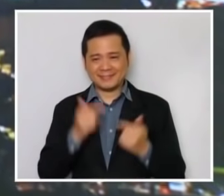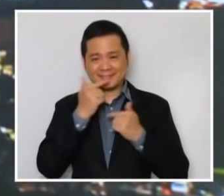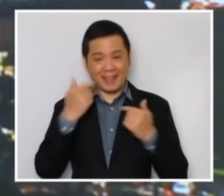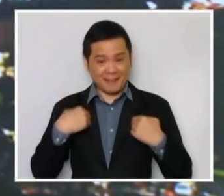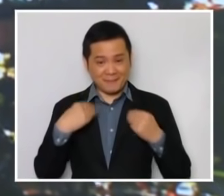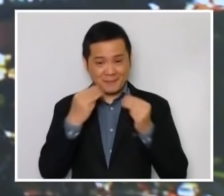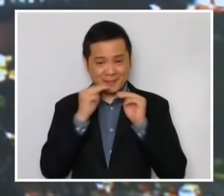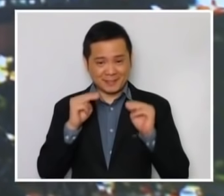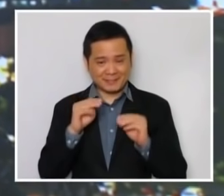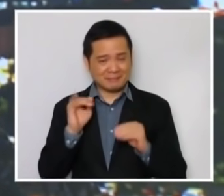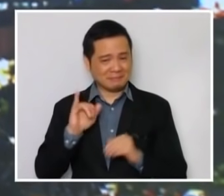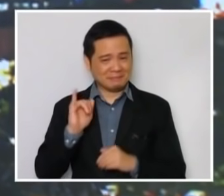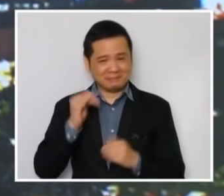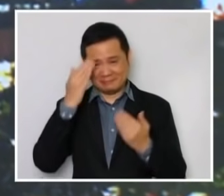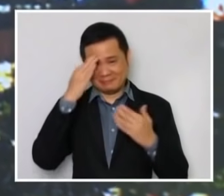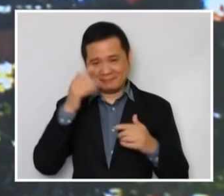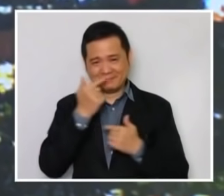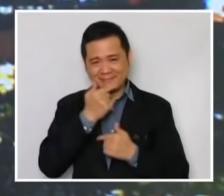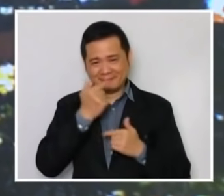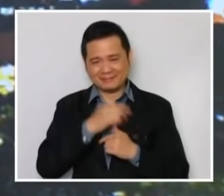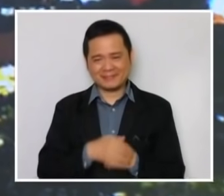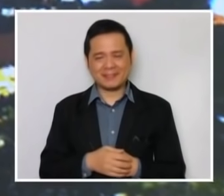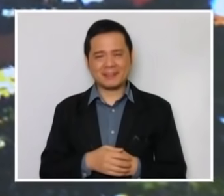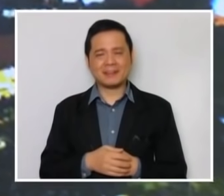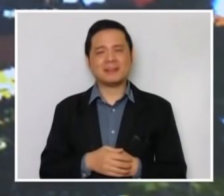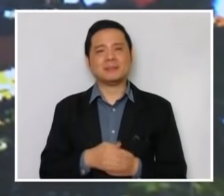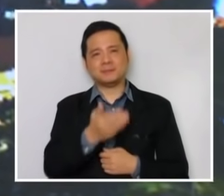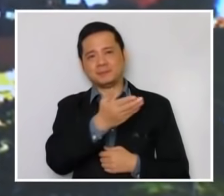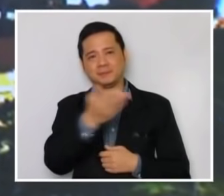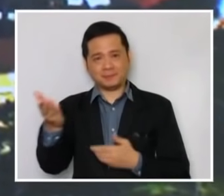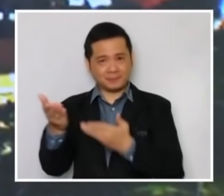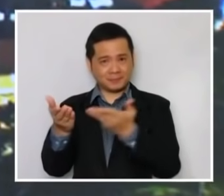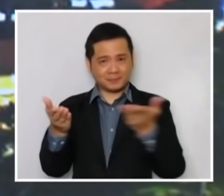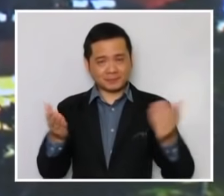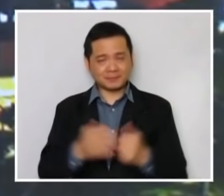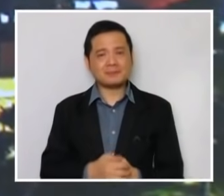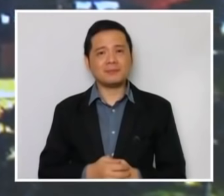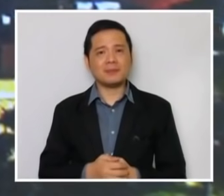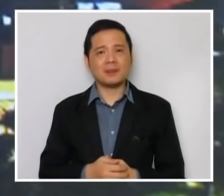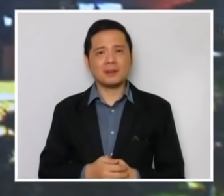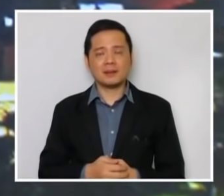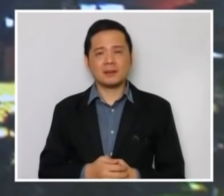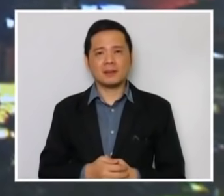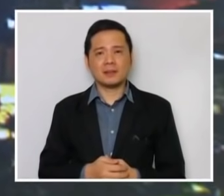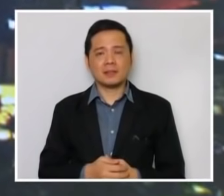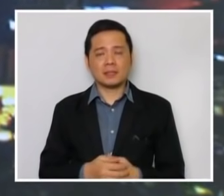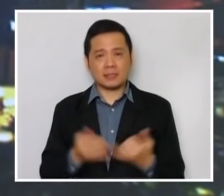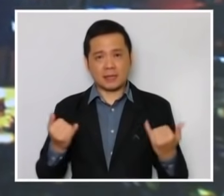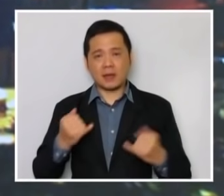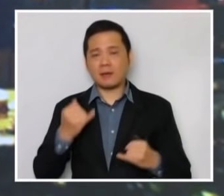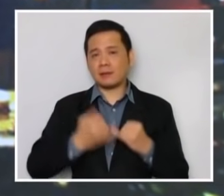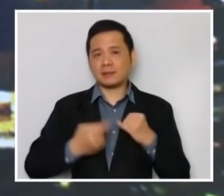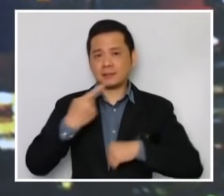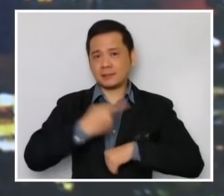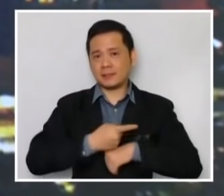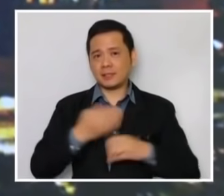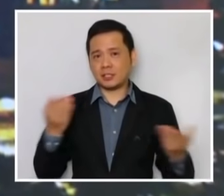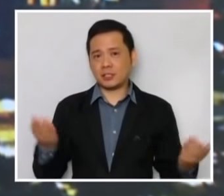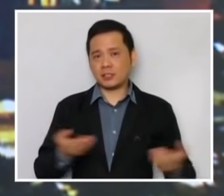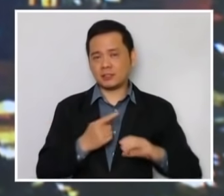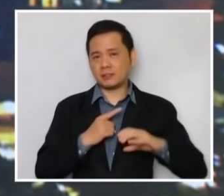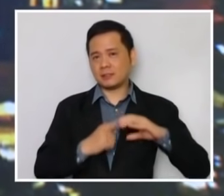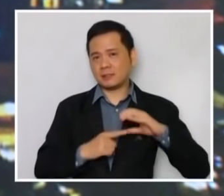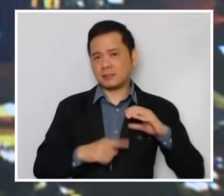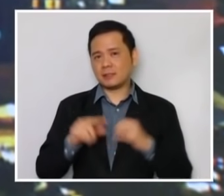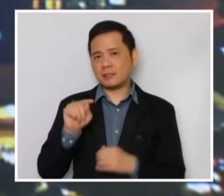Kabayan, mga kapamilya, ito na po ang huling gabi ko sa TV Patrol. Matapos po ang malalim na pagsusuri